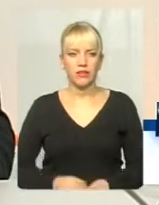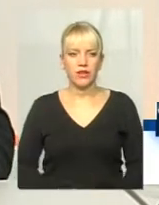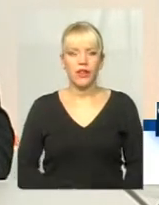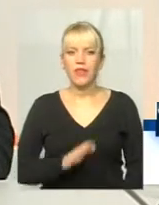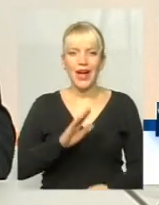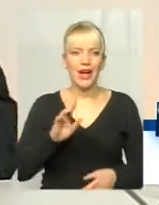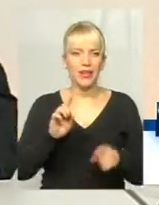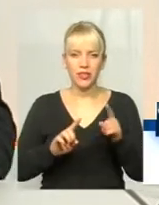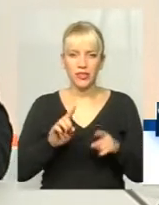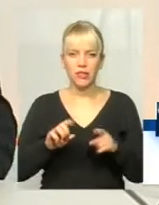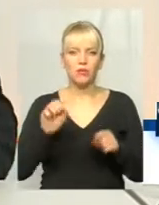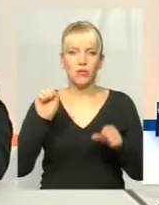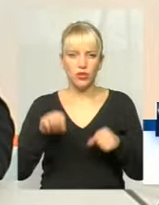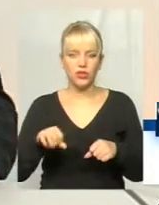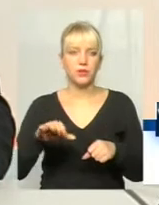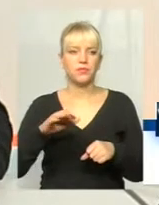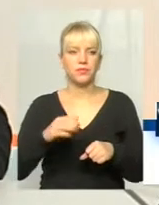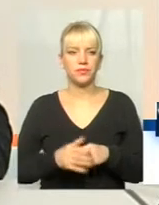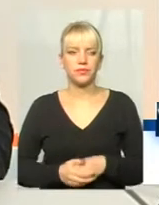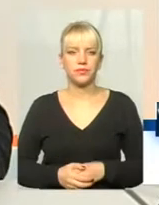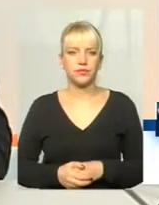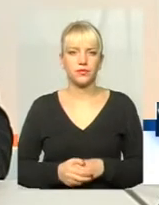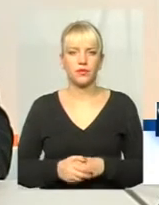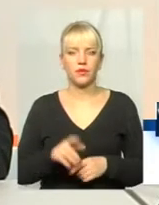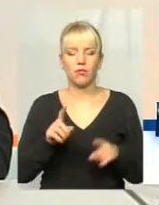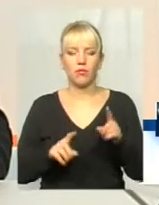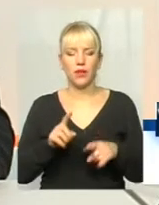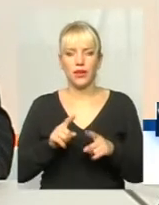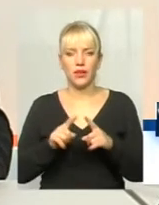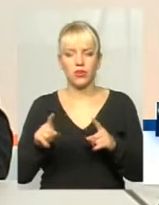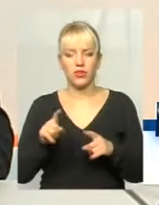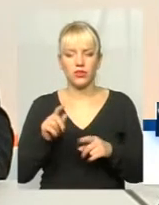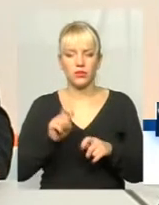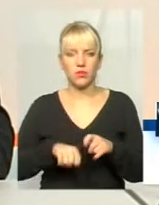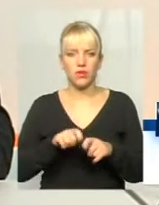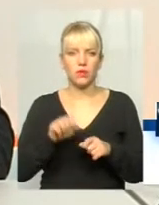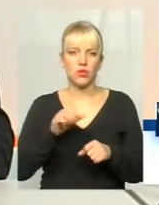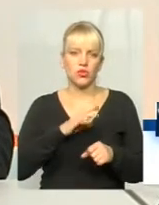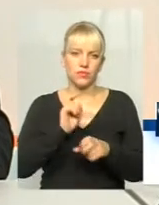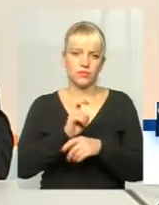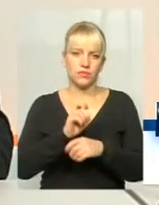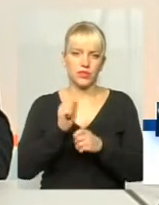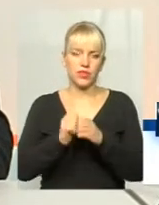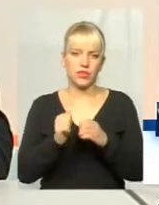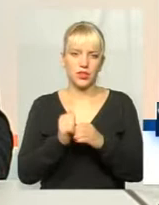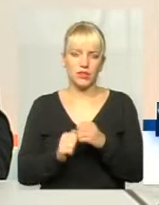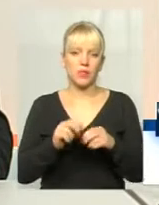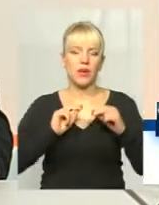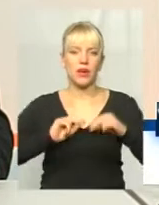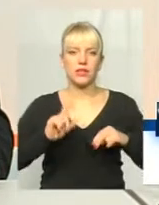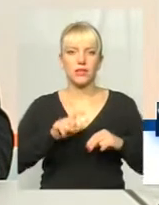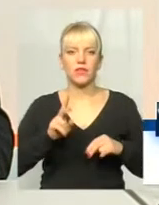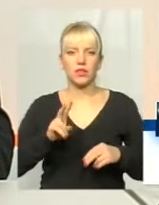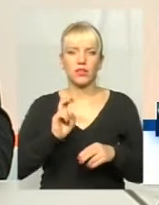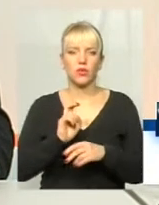Не рідше. Може періодичність перевірки зробити частіше. Працівники, які